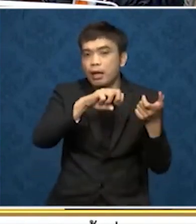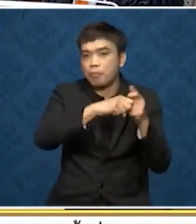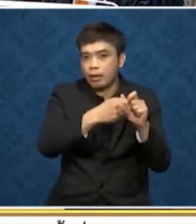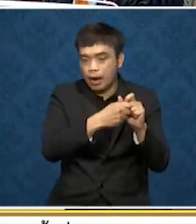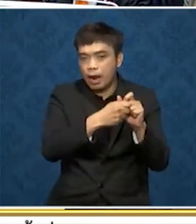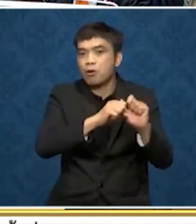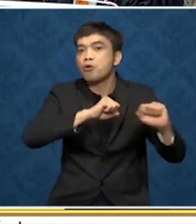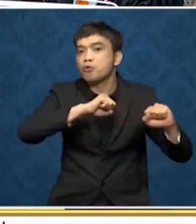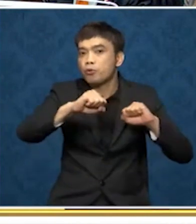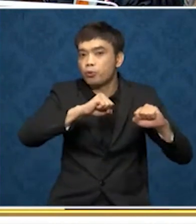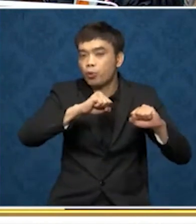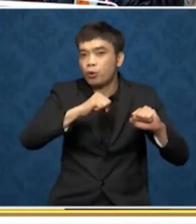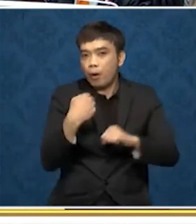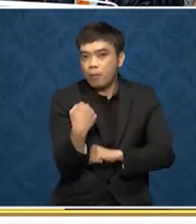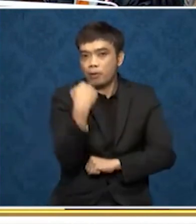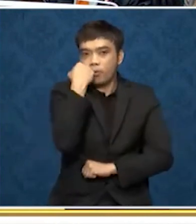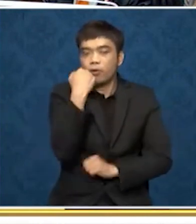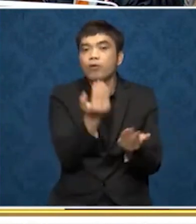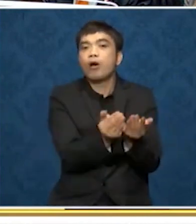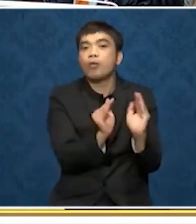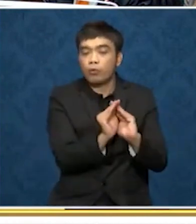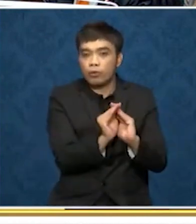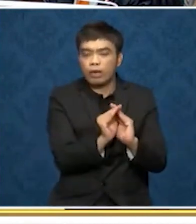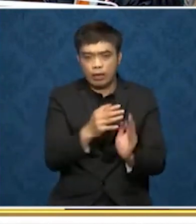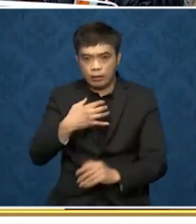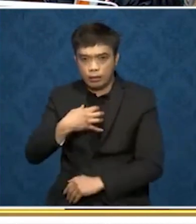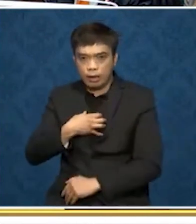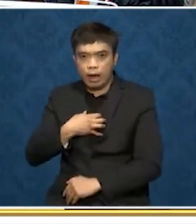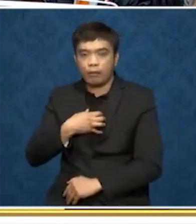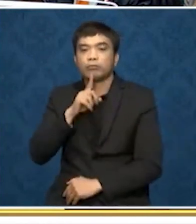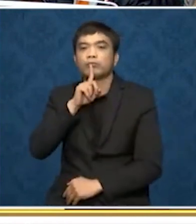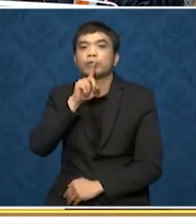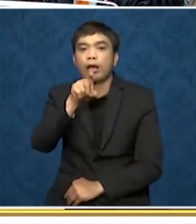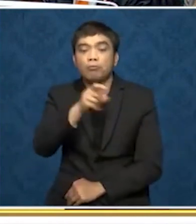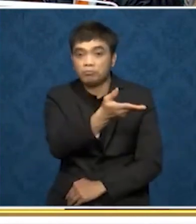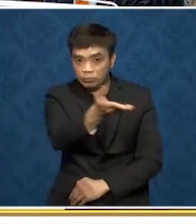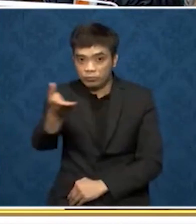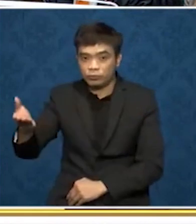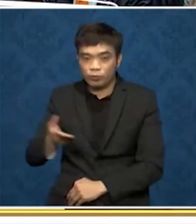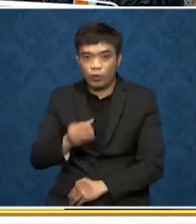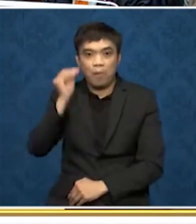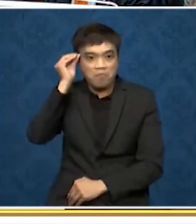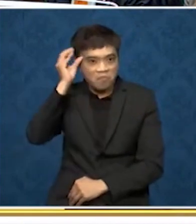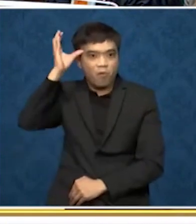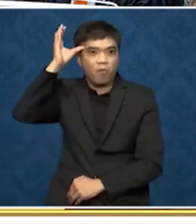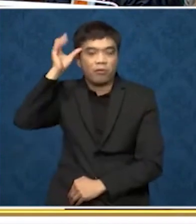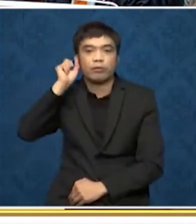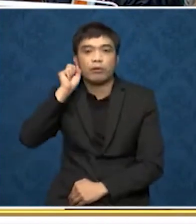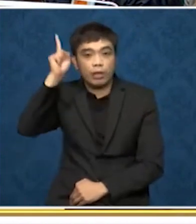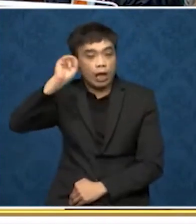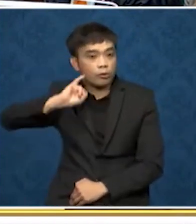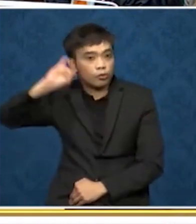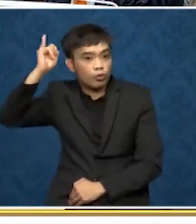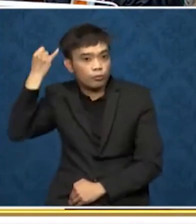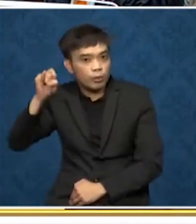ความมั่นคงนะคะดิฉันอยากจะตั้งคำถามว่าพวกท่านมีความรู้ความเข้าใจที่ถูกต้อง